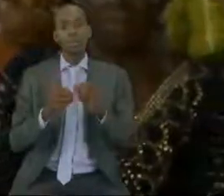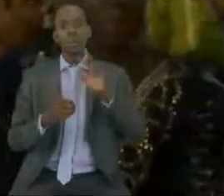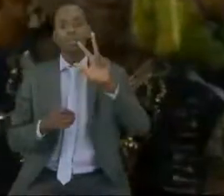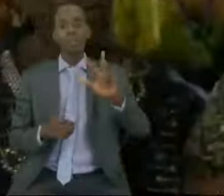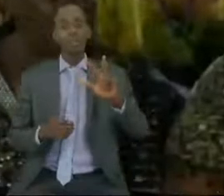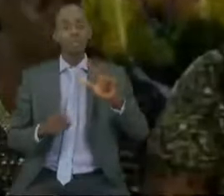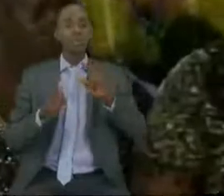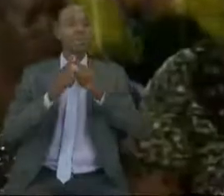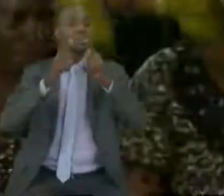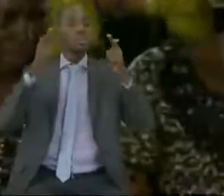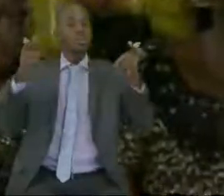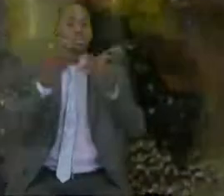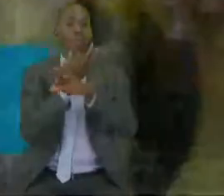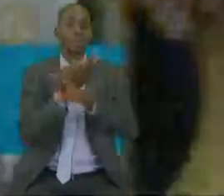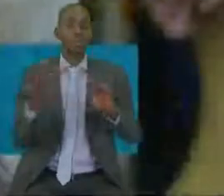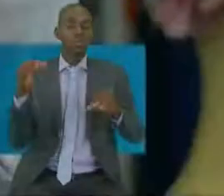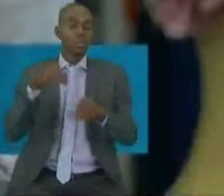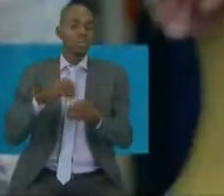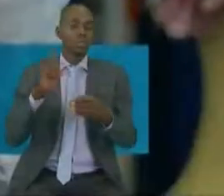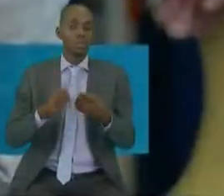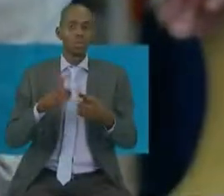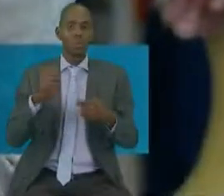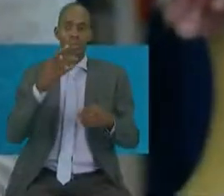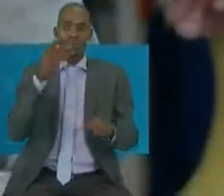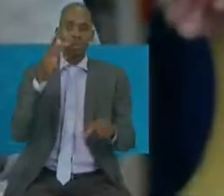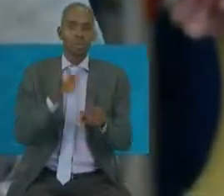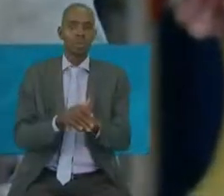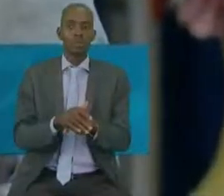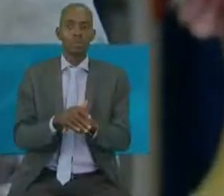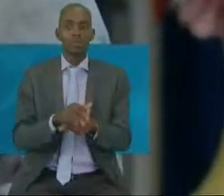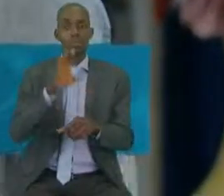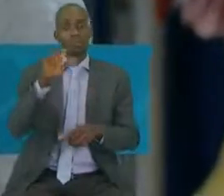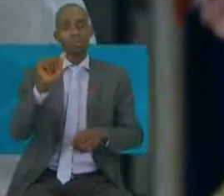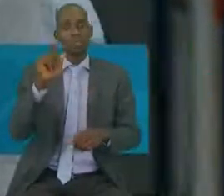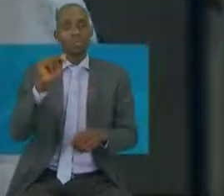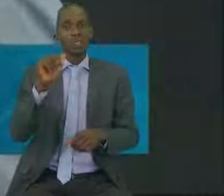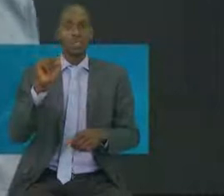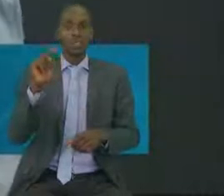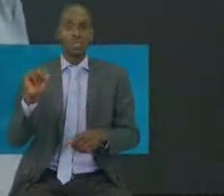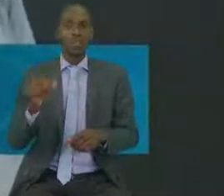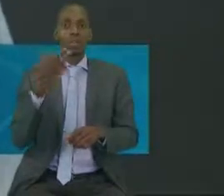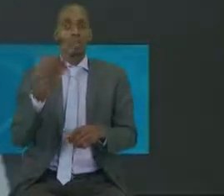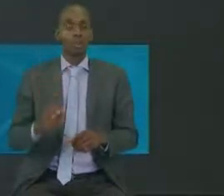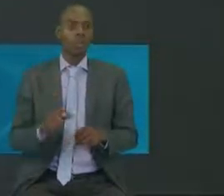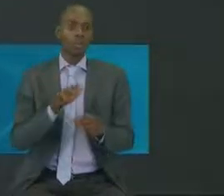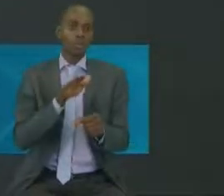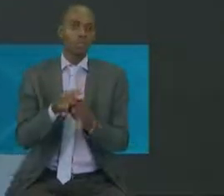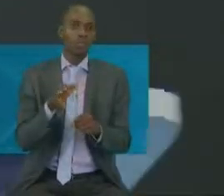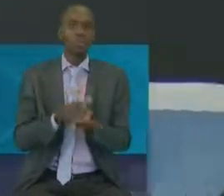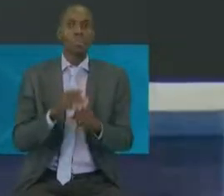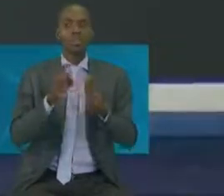Troisième point, la libération surnaturelle pour le canon de la suffisance. La